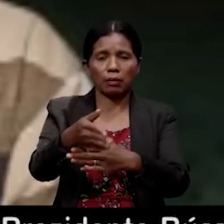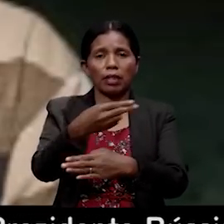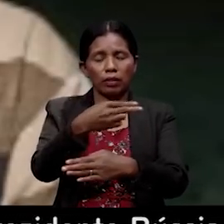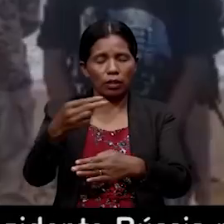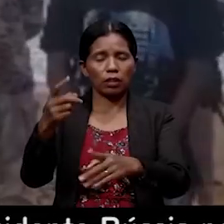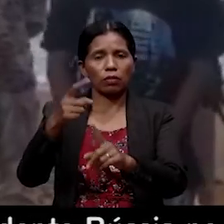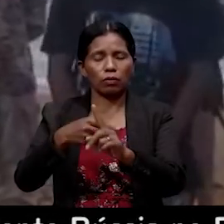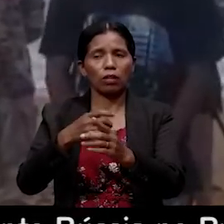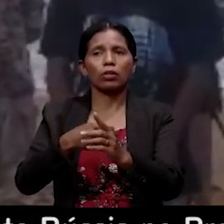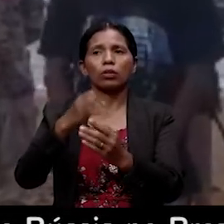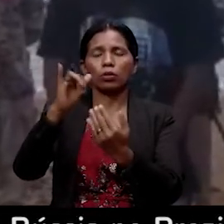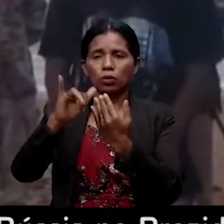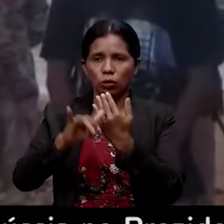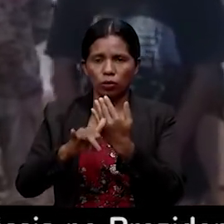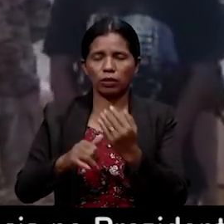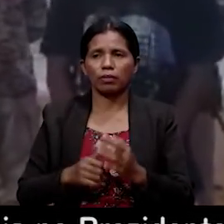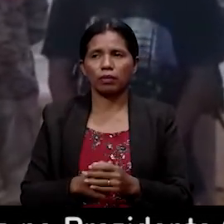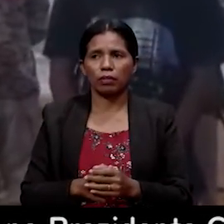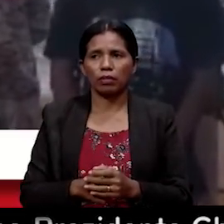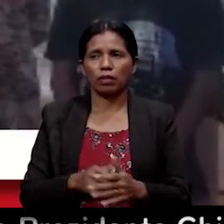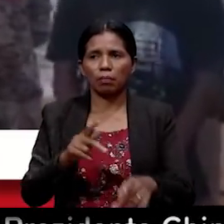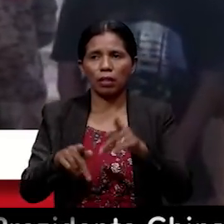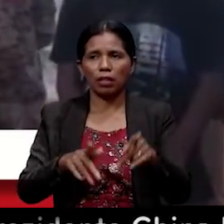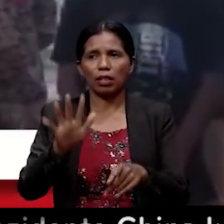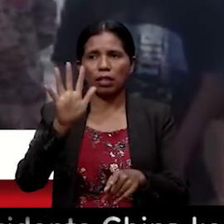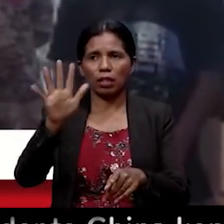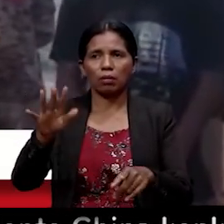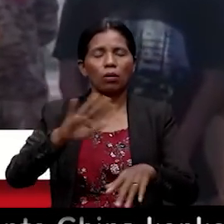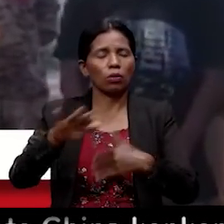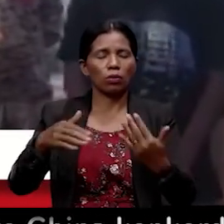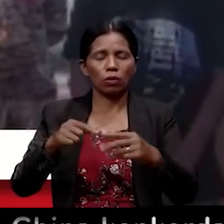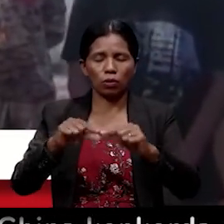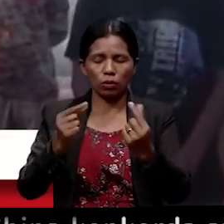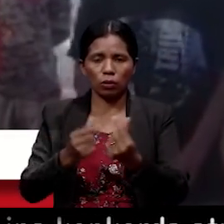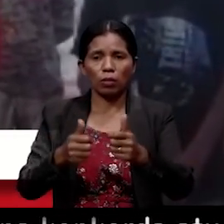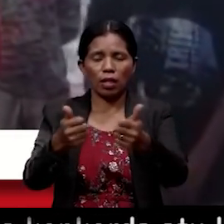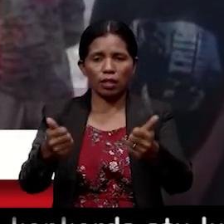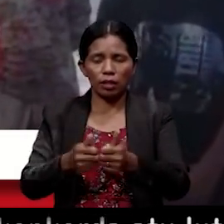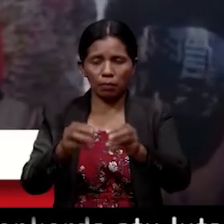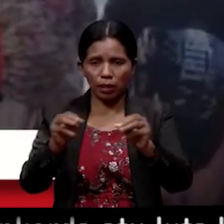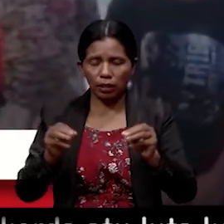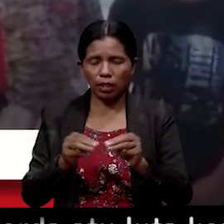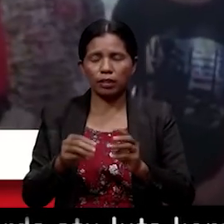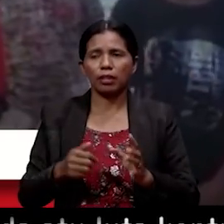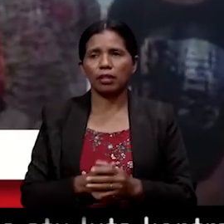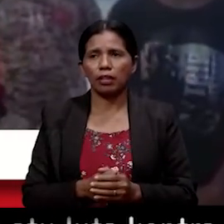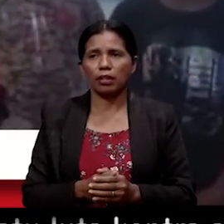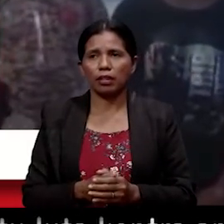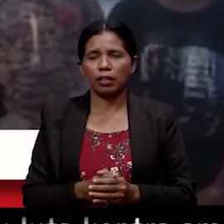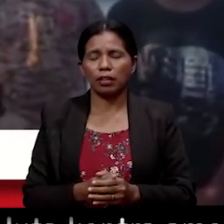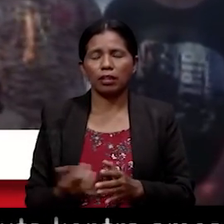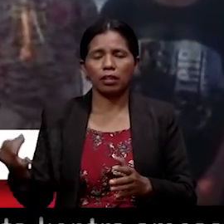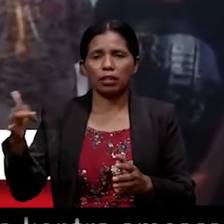Julio Liba. Sirna lima hutu-hutu mayusi grup art masyas. Tiol dibu saya